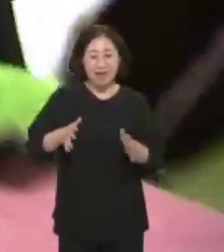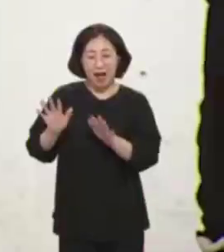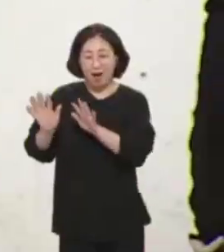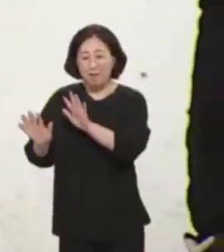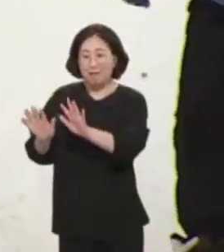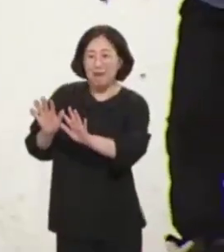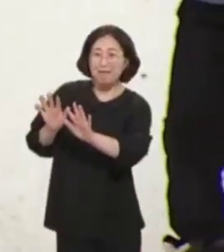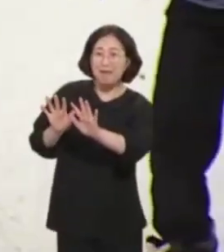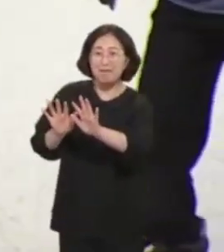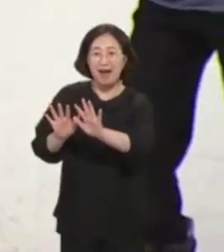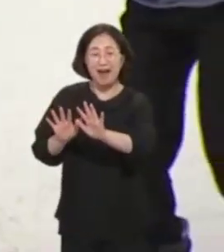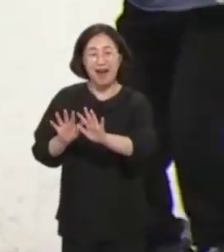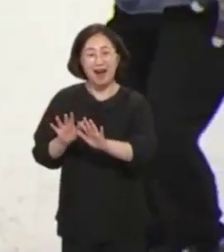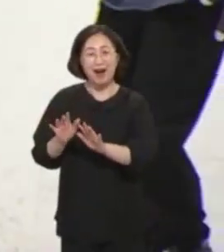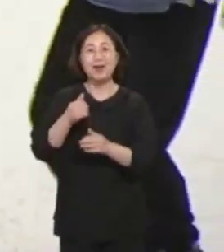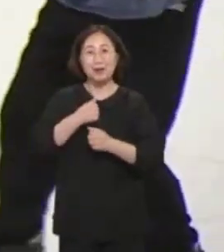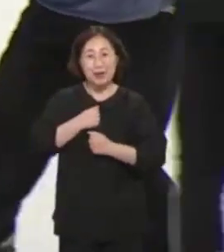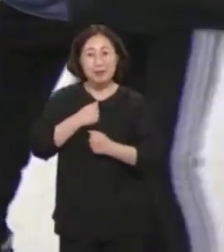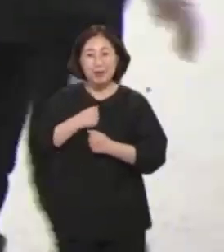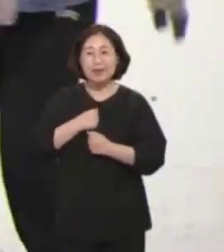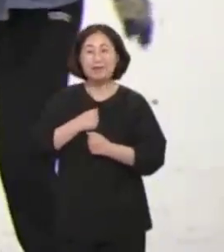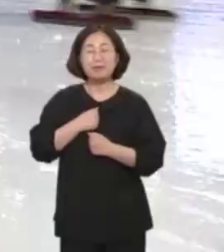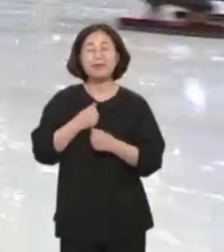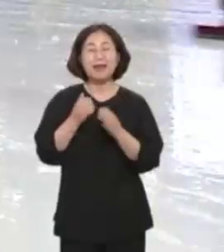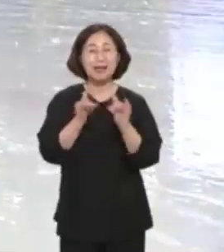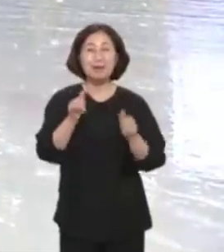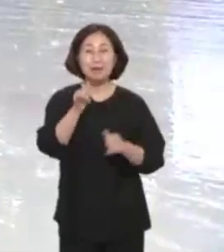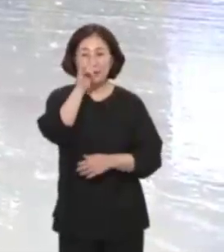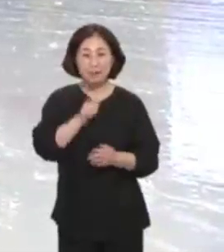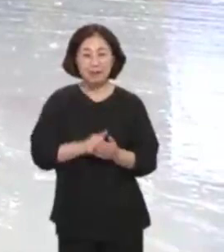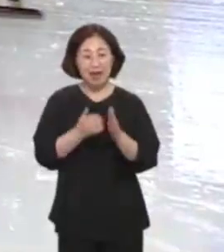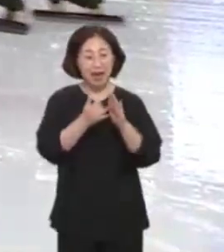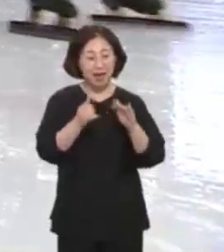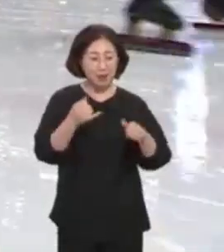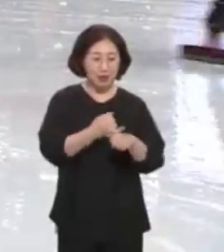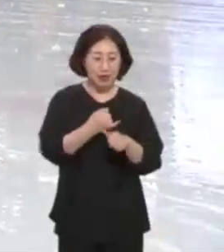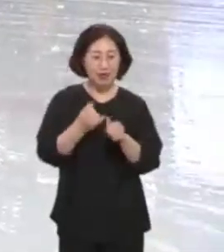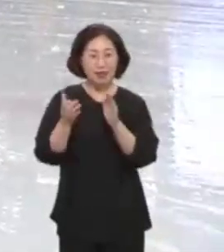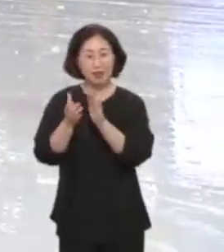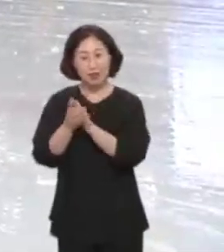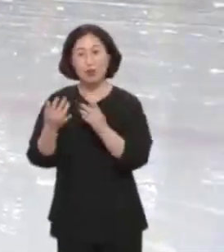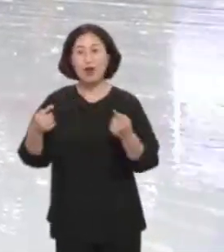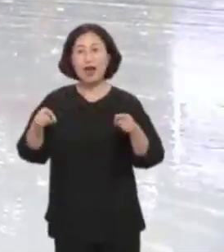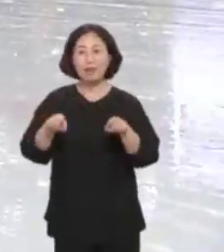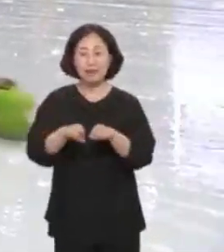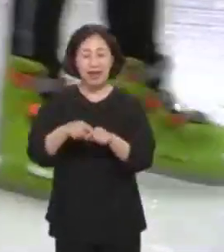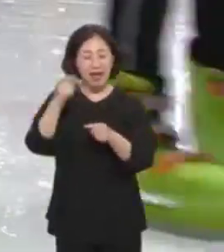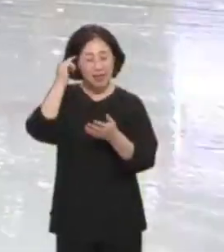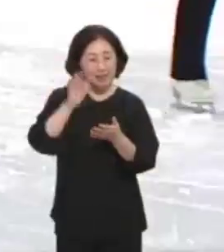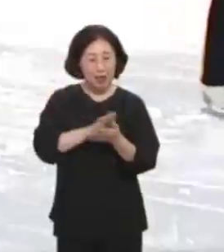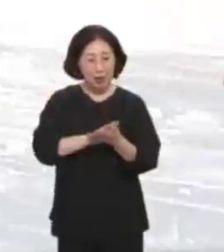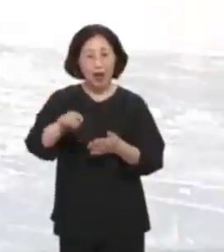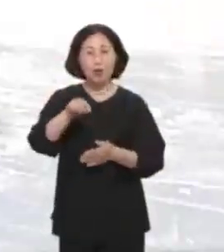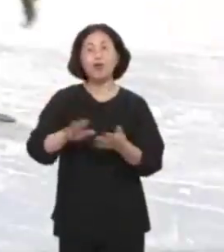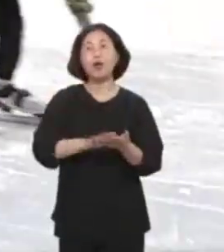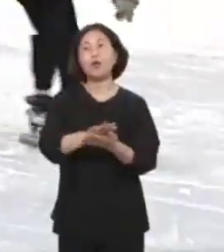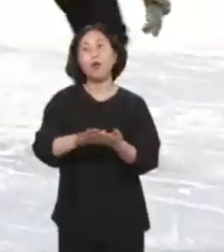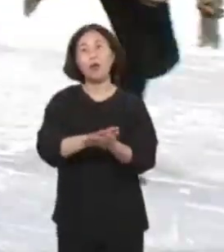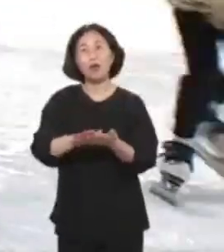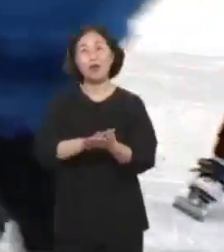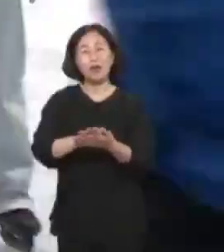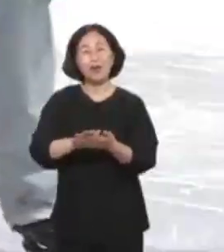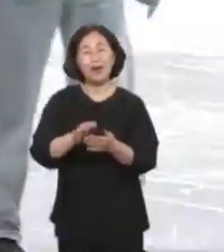잡고 조심스레 움직이는 사람도 있습니다. 가족과 연인, 친구와 함께 시원한 스케이트장에서 놀다 보니